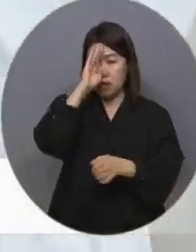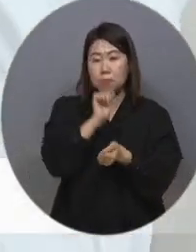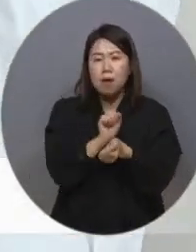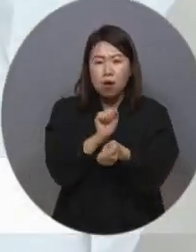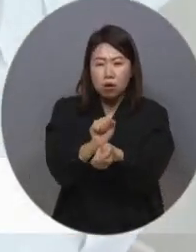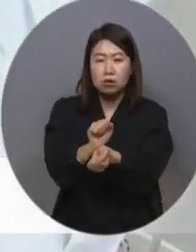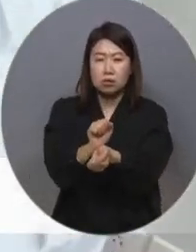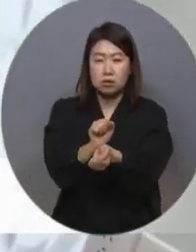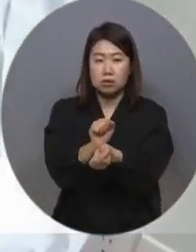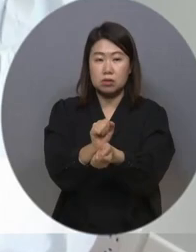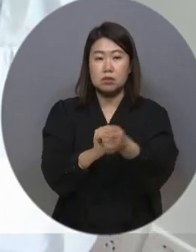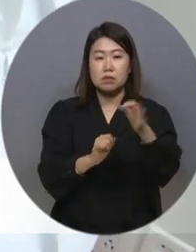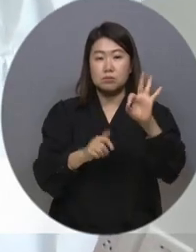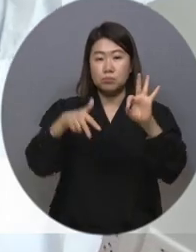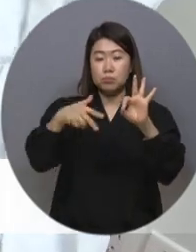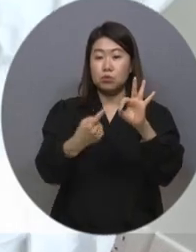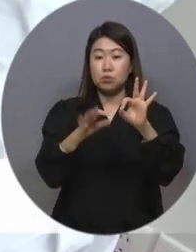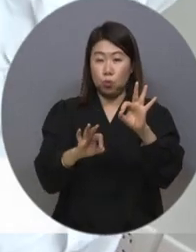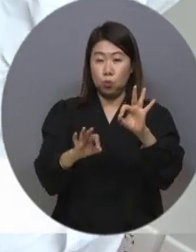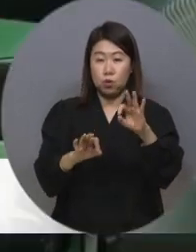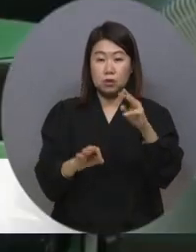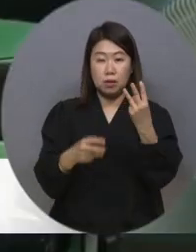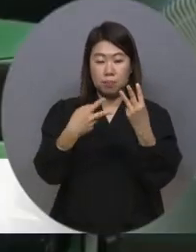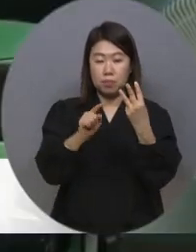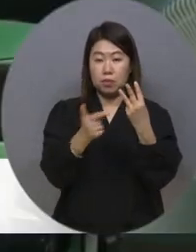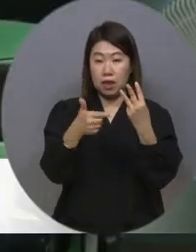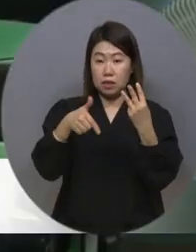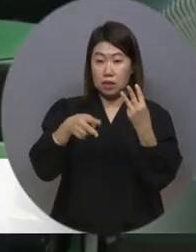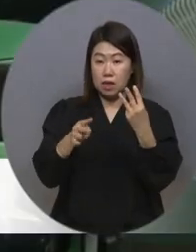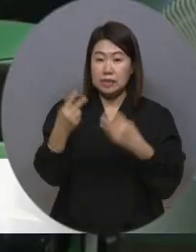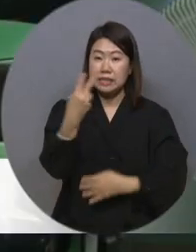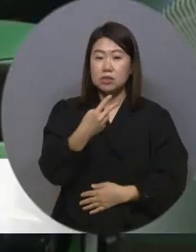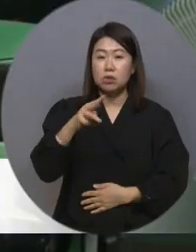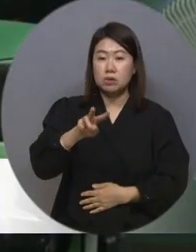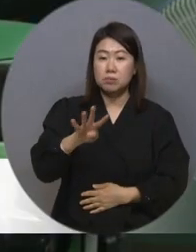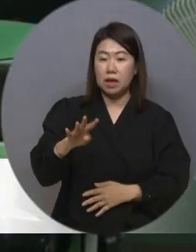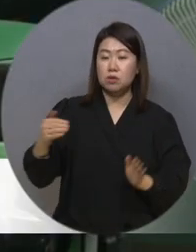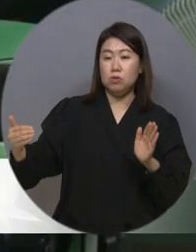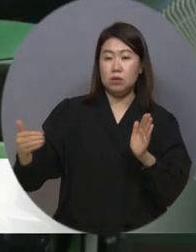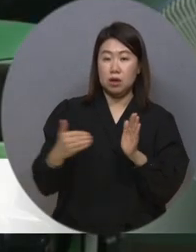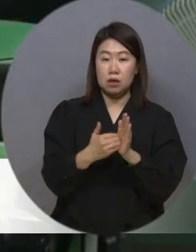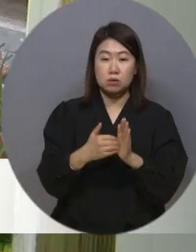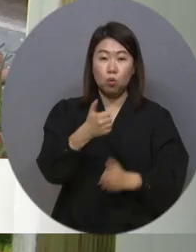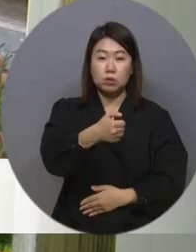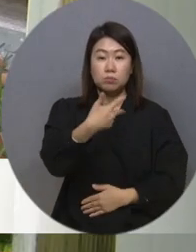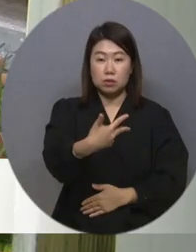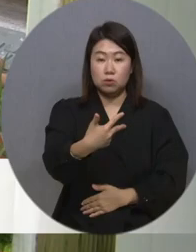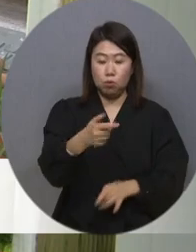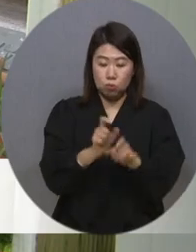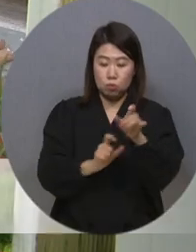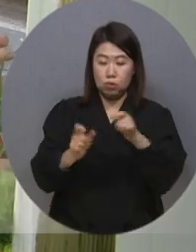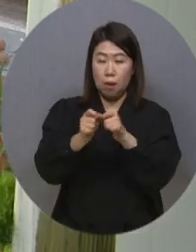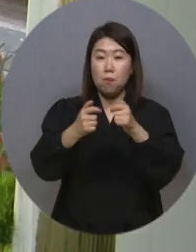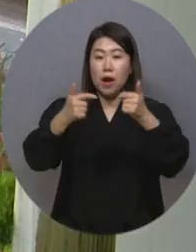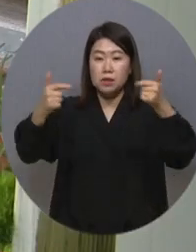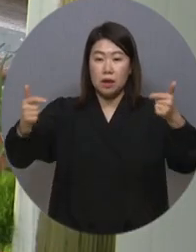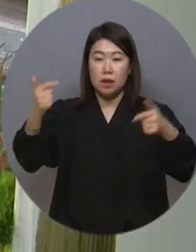재난으로 총 10종이며 3단계가 구축되는 20 24년까지 총 57종으로 확대할 계획입니다